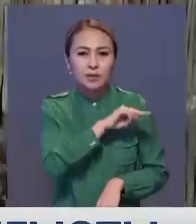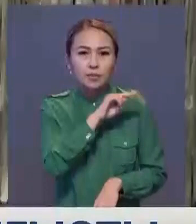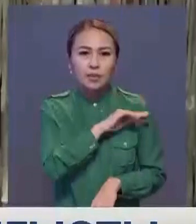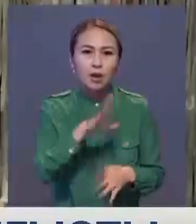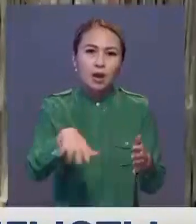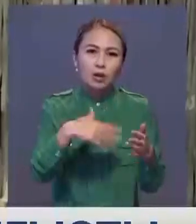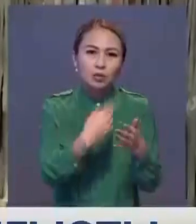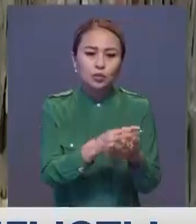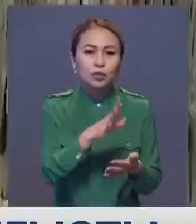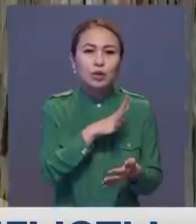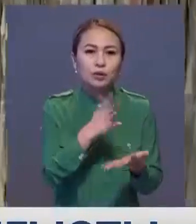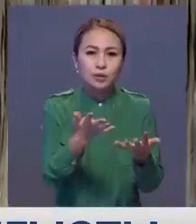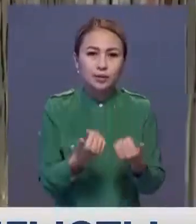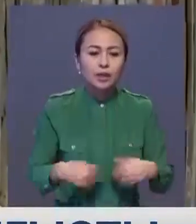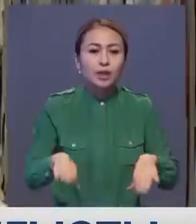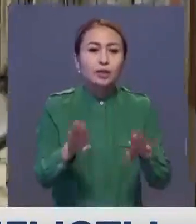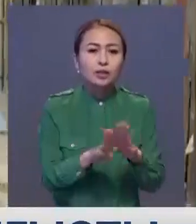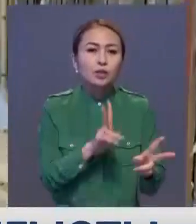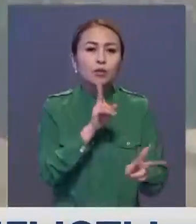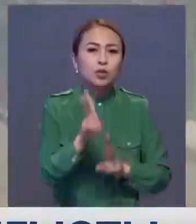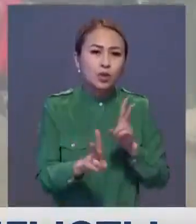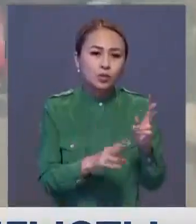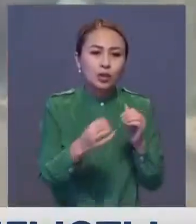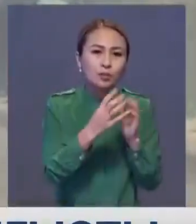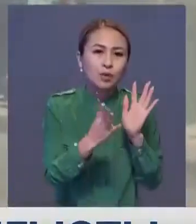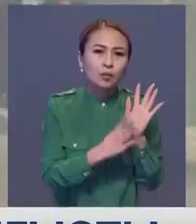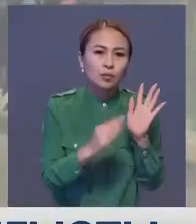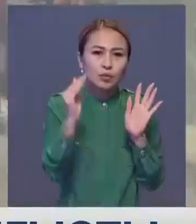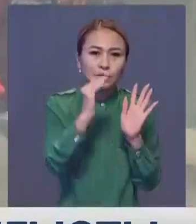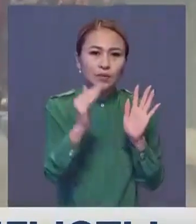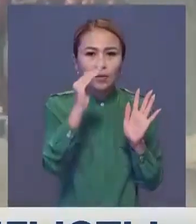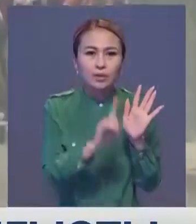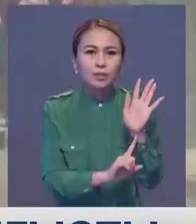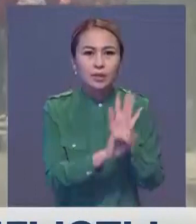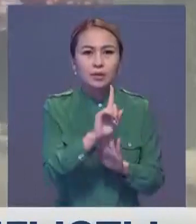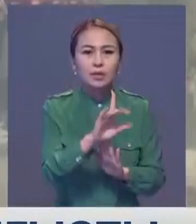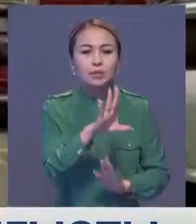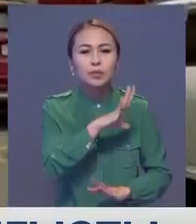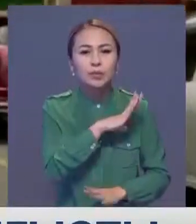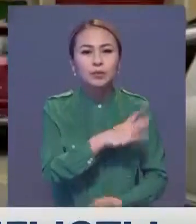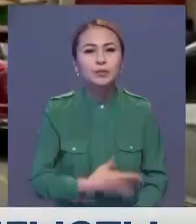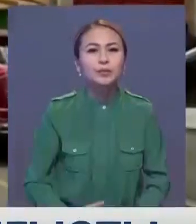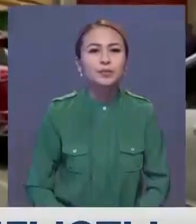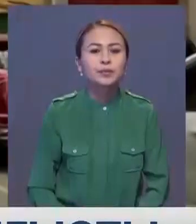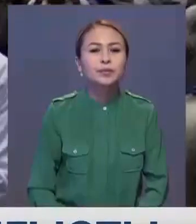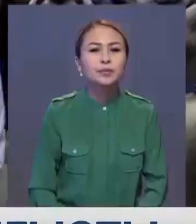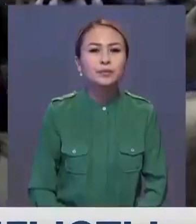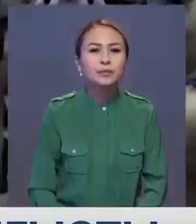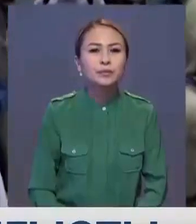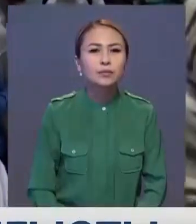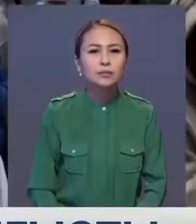медицина қызметкерлерін ақылы жұмысқа алуға болады. Негізі бұл наразылық шеруі 19 ақпанда басталған болатын.